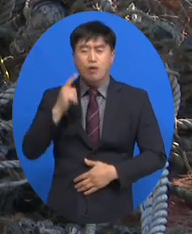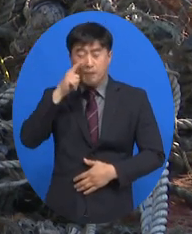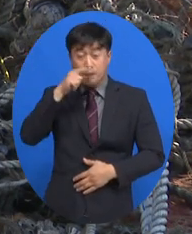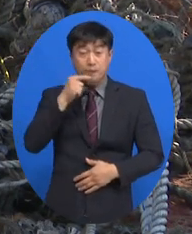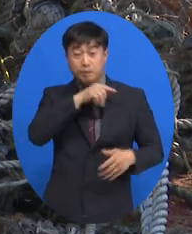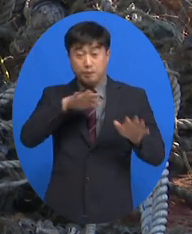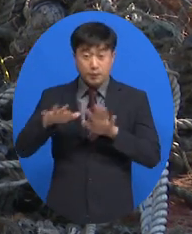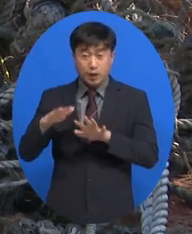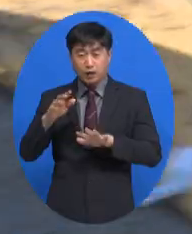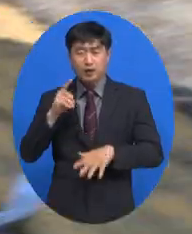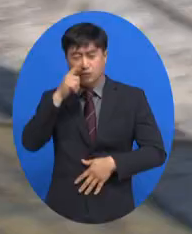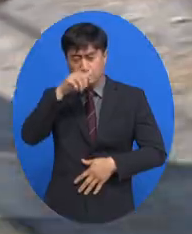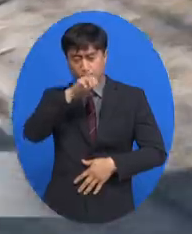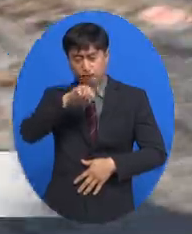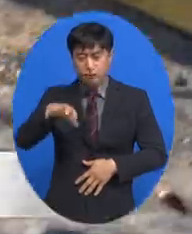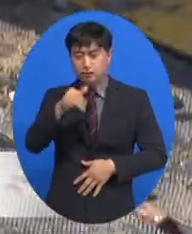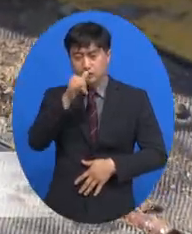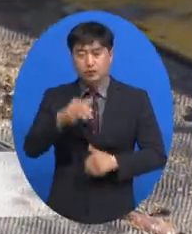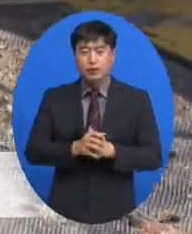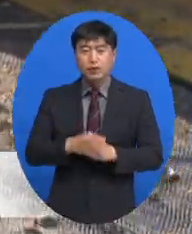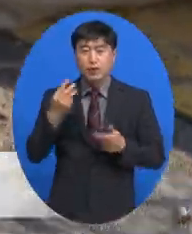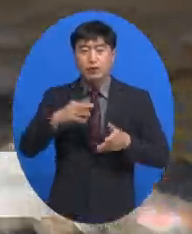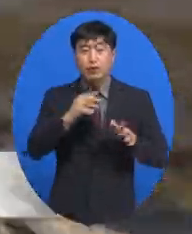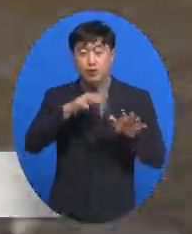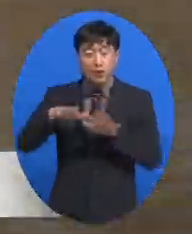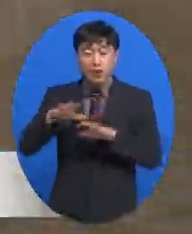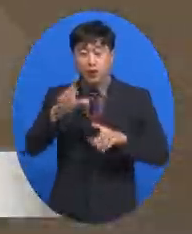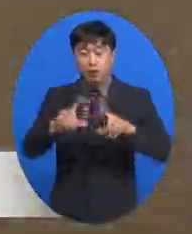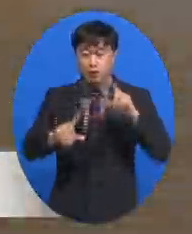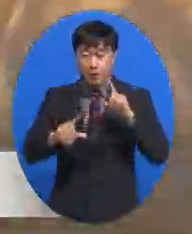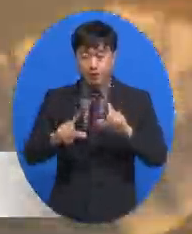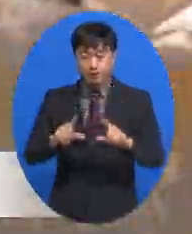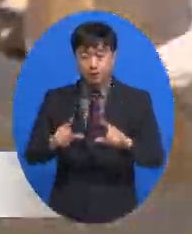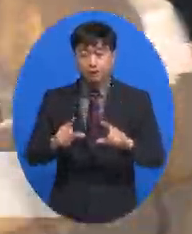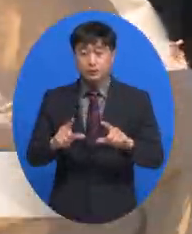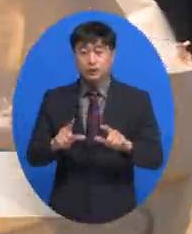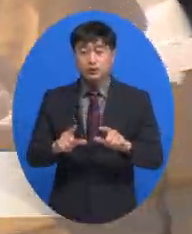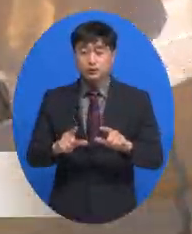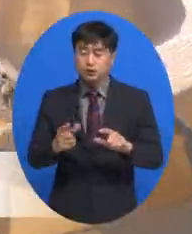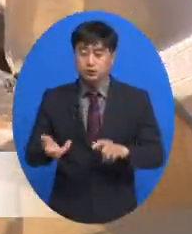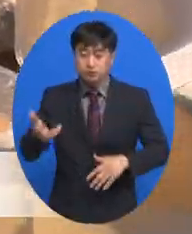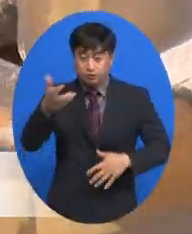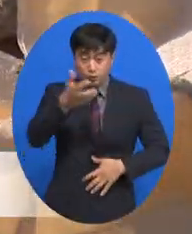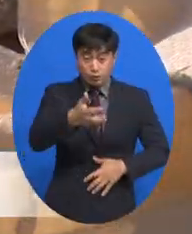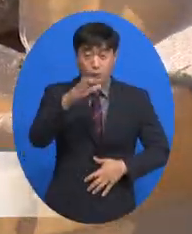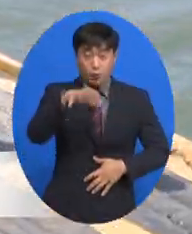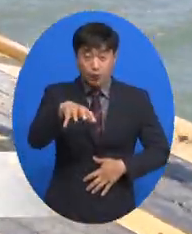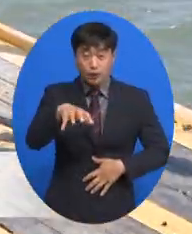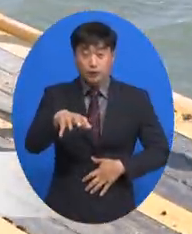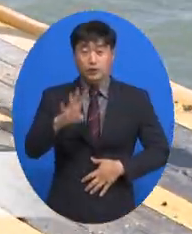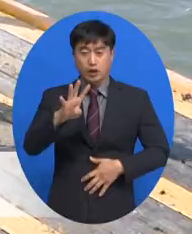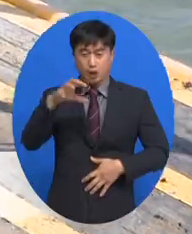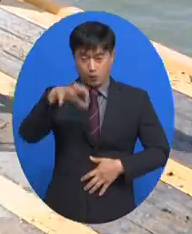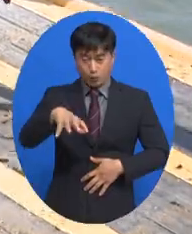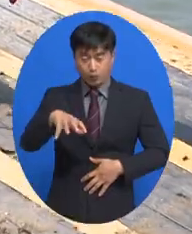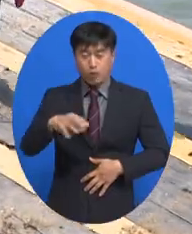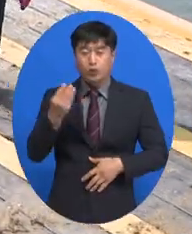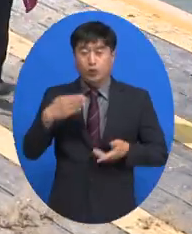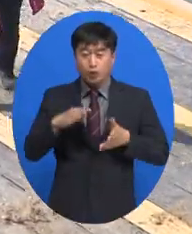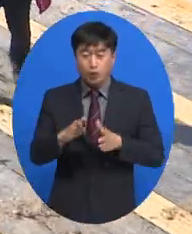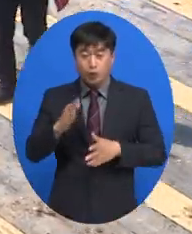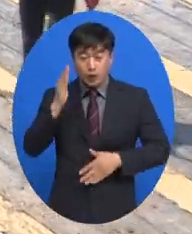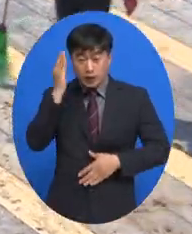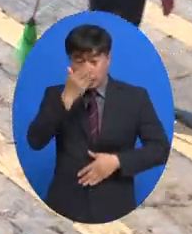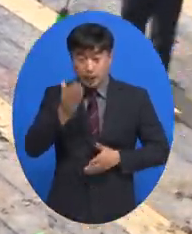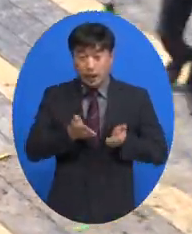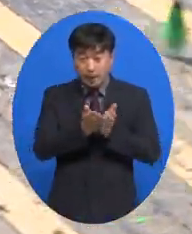더미가 생겨났습니다. 경기 바다엔 현재 바다 쓰레기통이 네 곳에 만들어져 있고 경기 청정호가